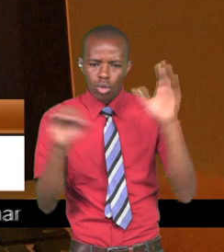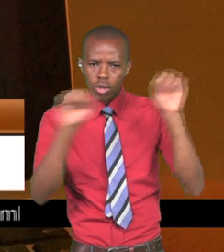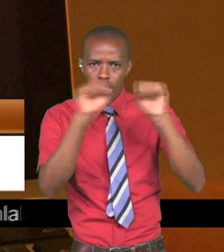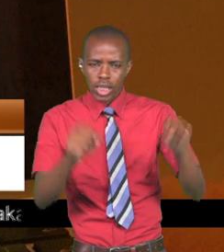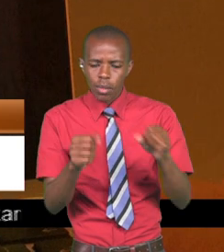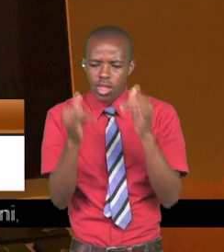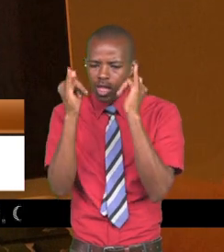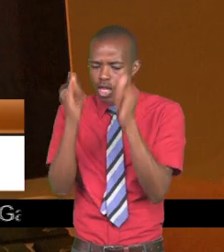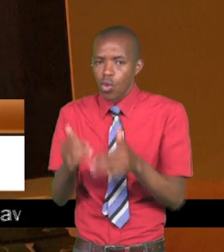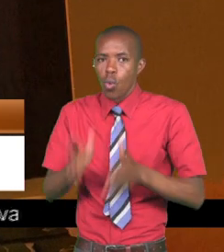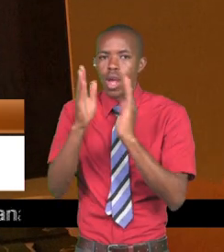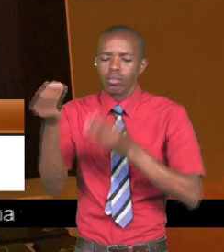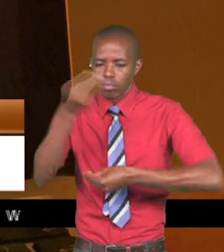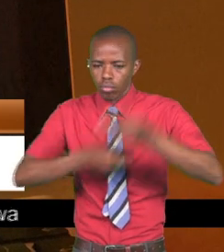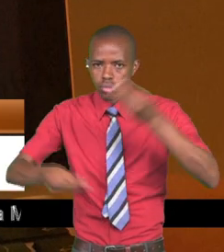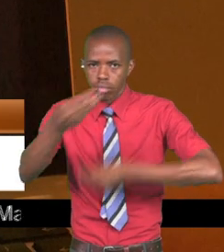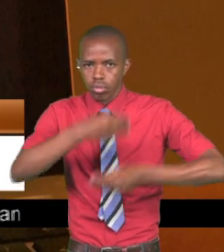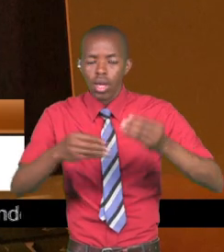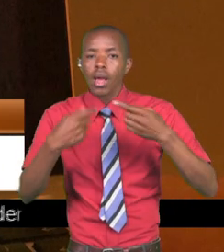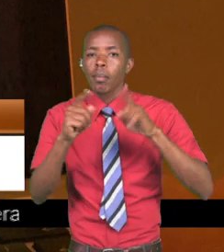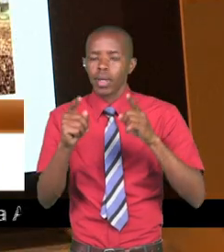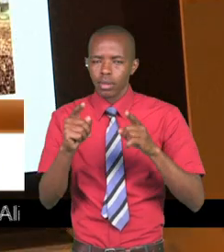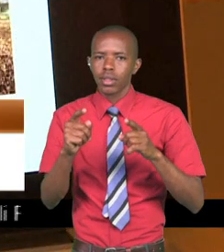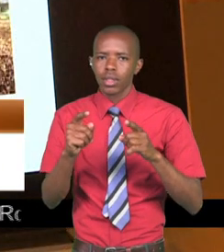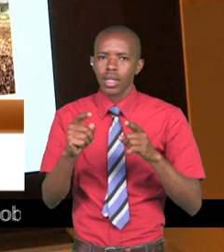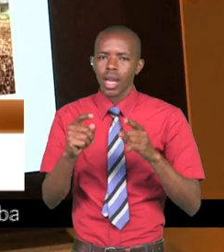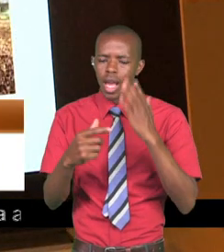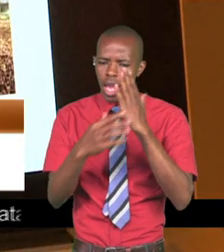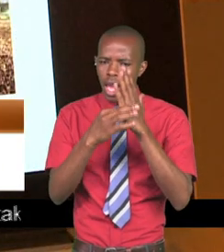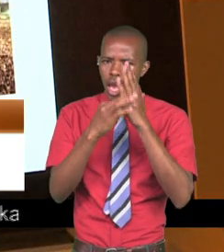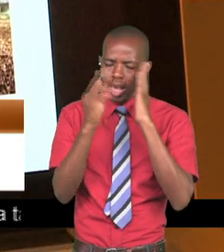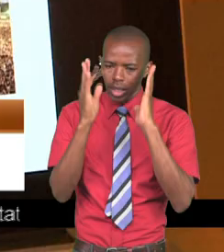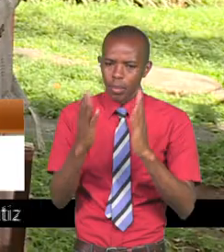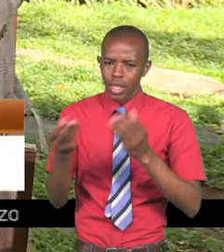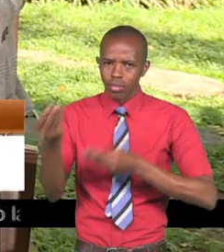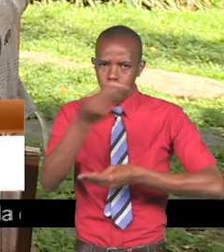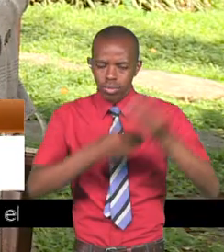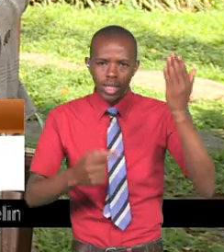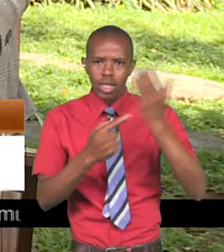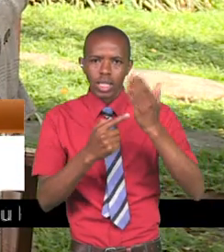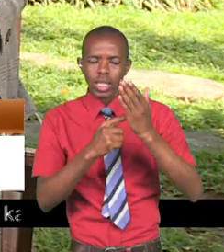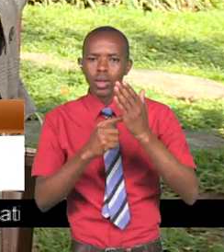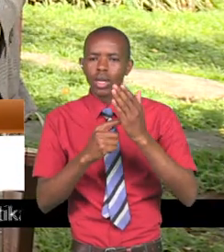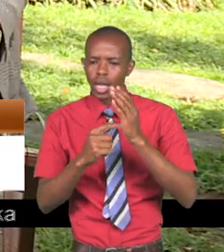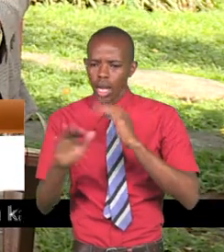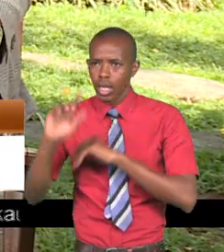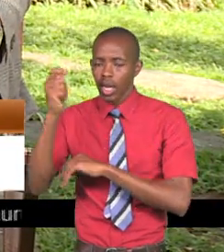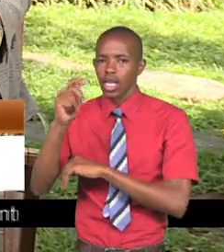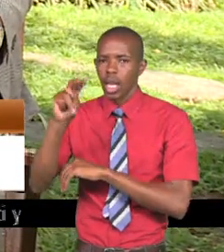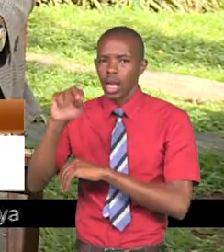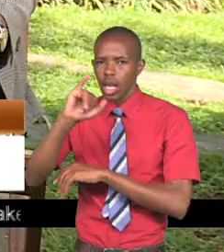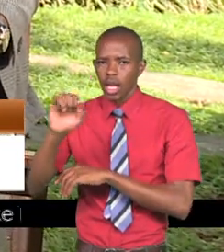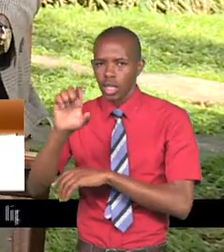mtindo wa kisasa wa uuzaji. Hata hivyo, kulingana na mtaalamu wa uuzaji wa kidijitali kutoka taifa la Kenya, Jerry